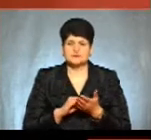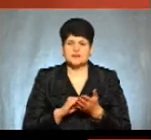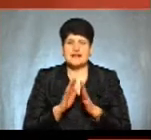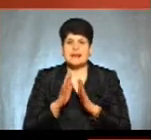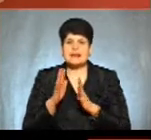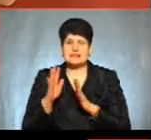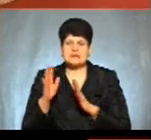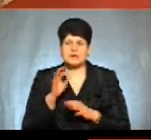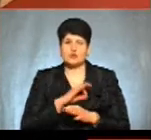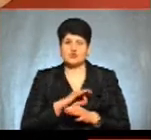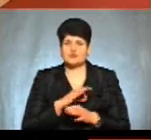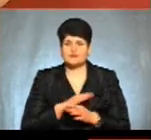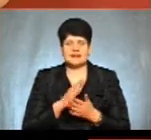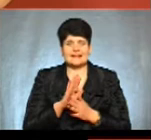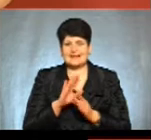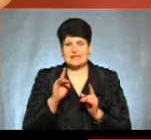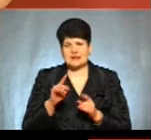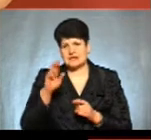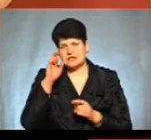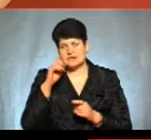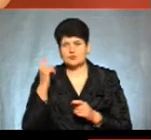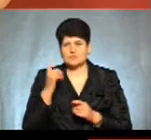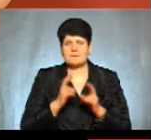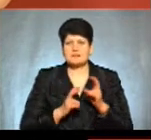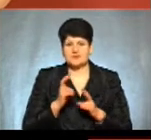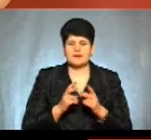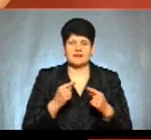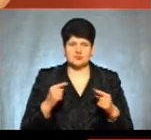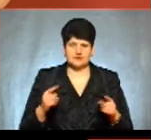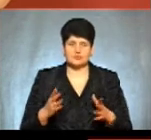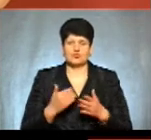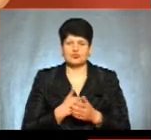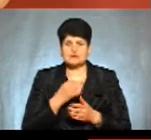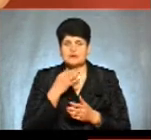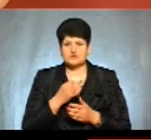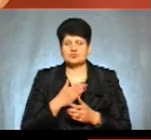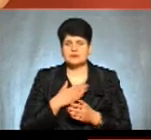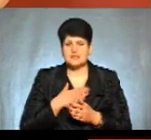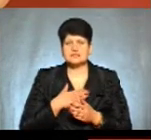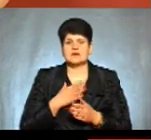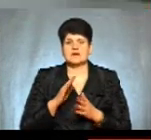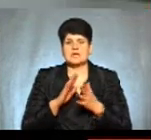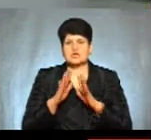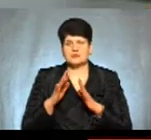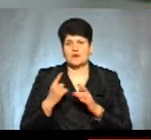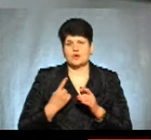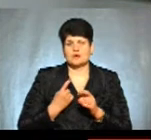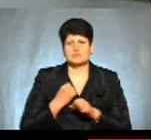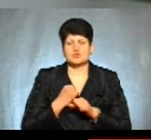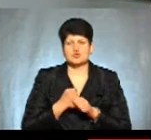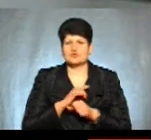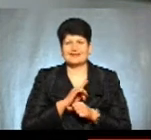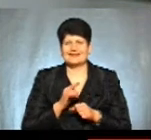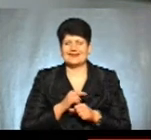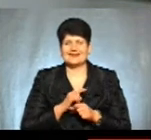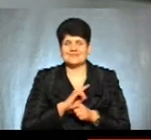все-таки лісокористувачі є не тільки державні лісогосподарські підприємства, є і інші. І хочу сказати, що наша лісова охорона працює досить потужно